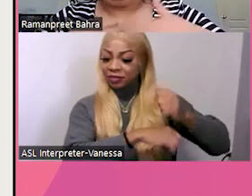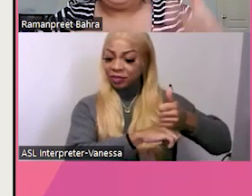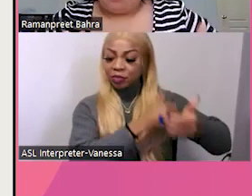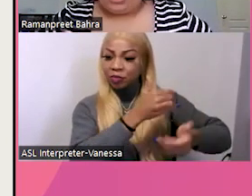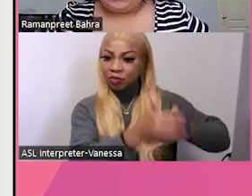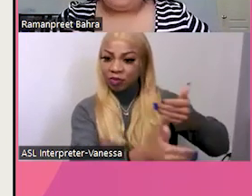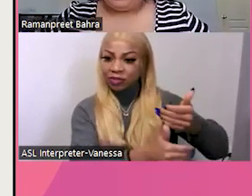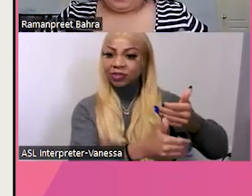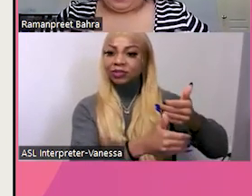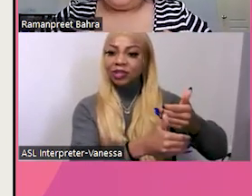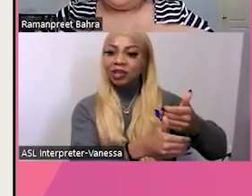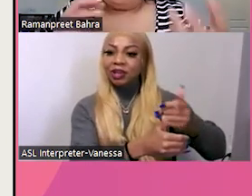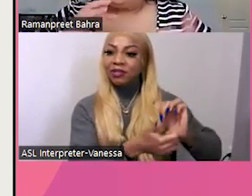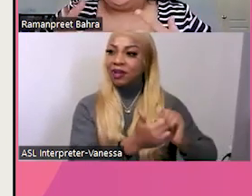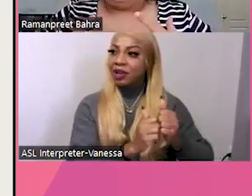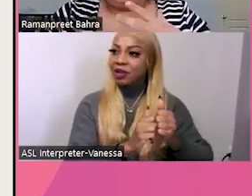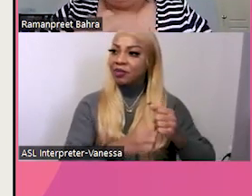un processus